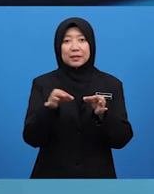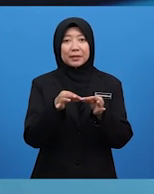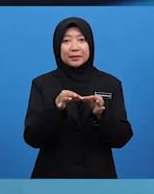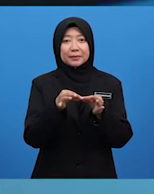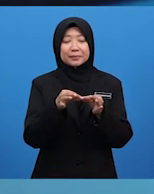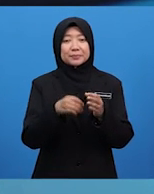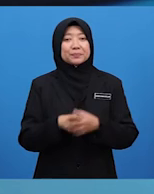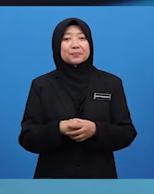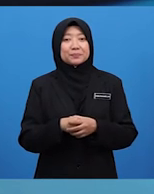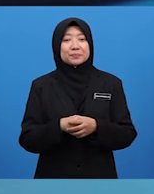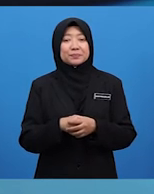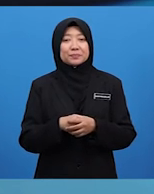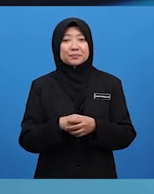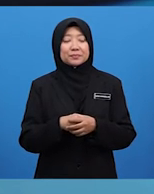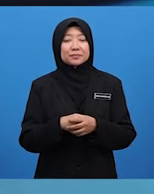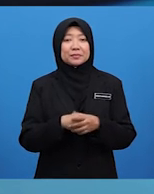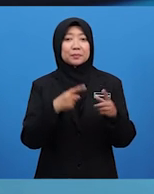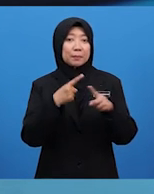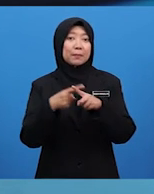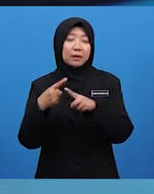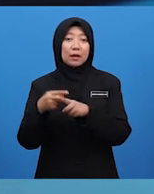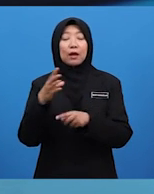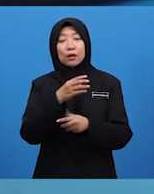sembat atau silang pangkah.